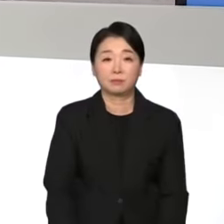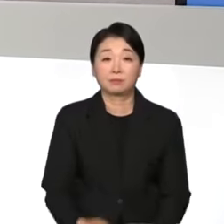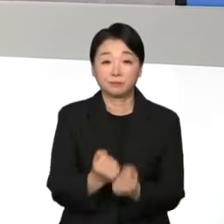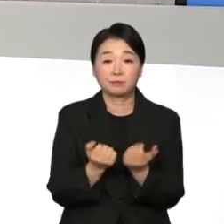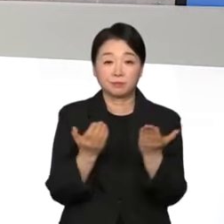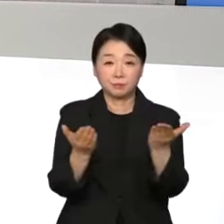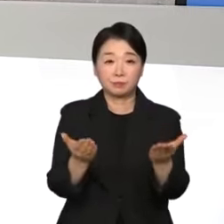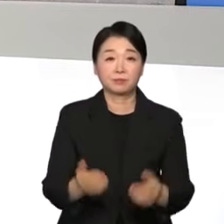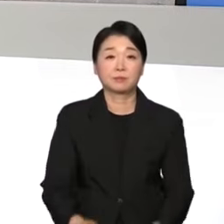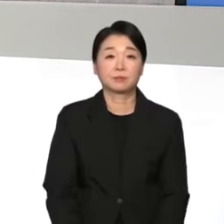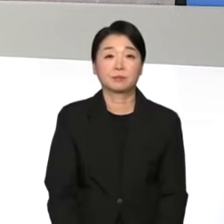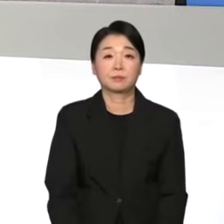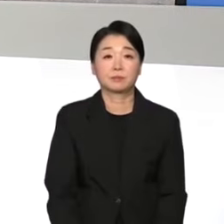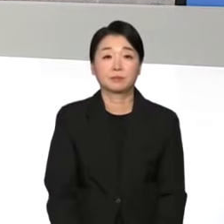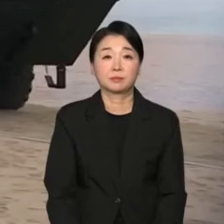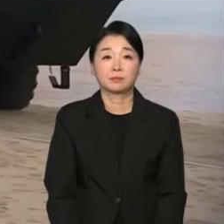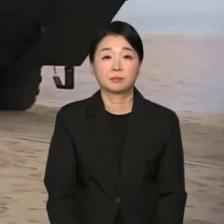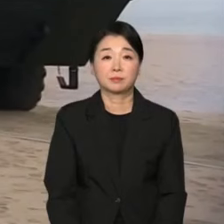소식 배양진 기자입니다.